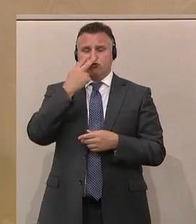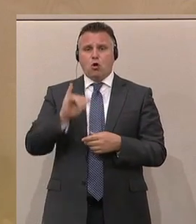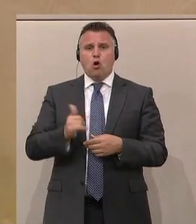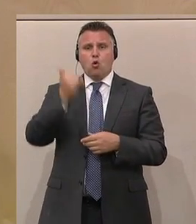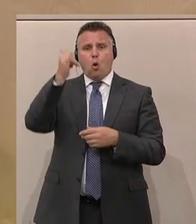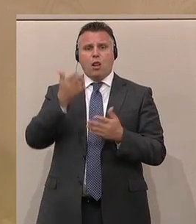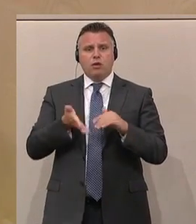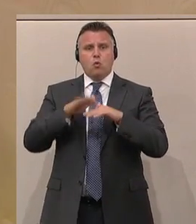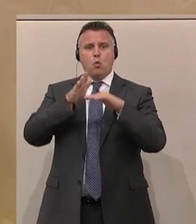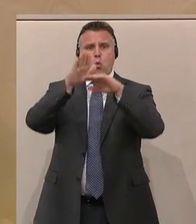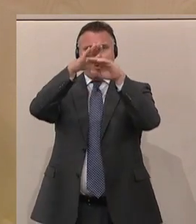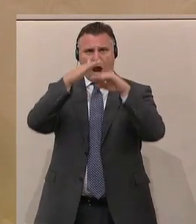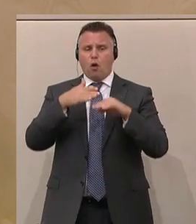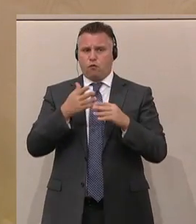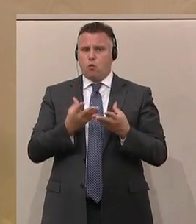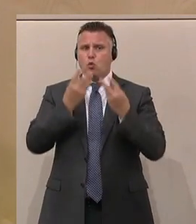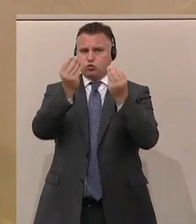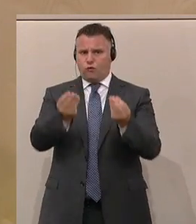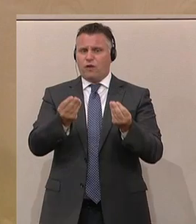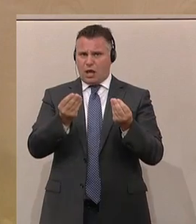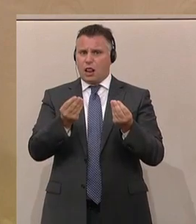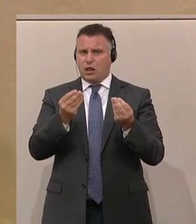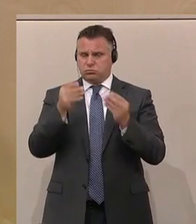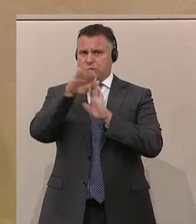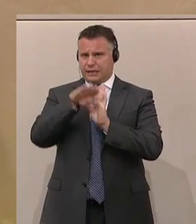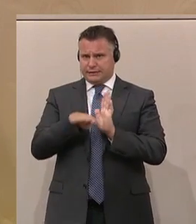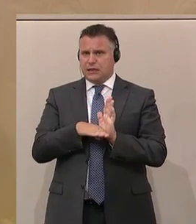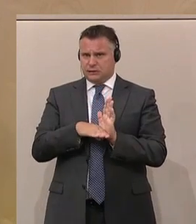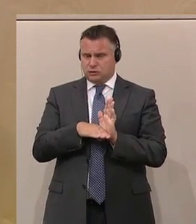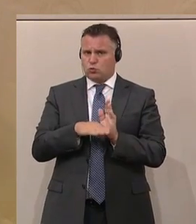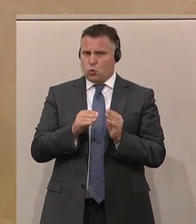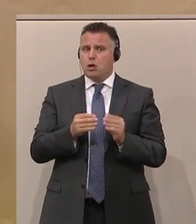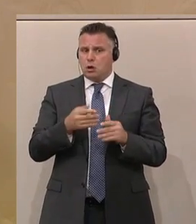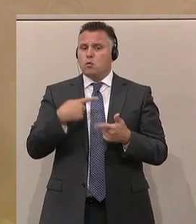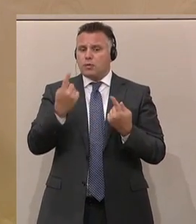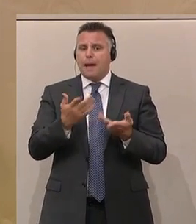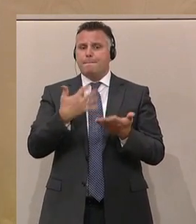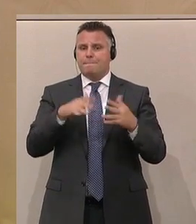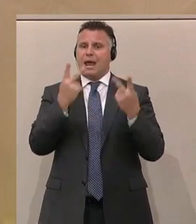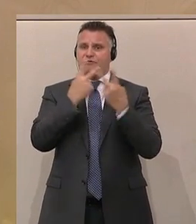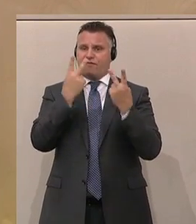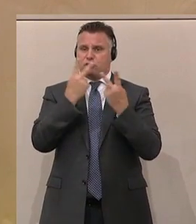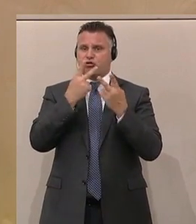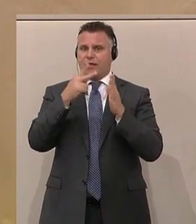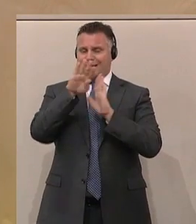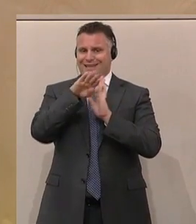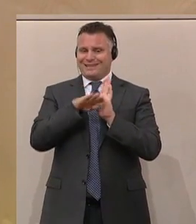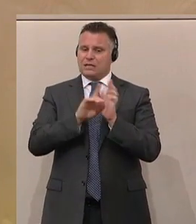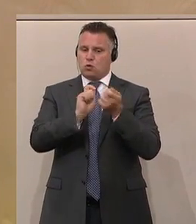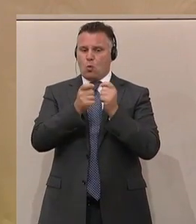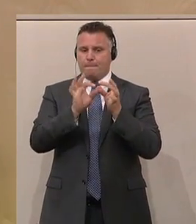in der weiteren Folge wollen wir die weiterhin bestehenden Gesetze vereinfachen, sprich verständlicher machen. Und Reformminister